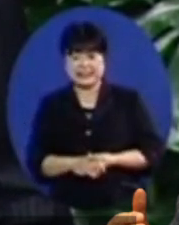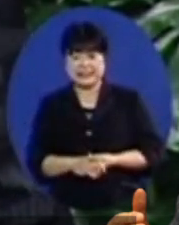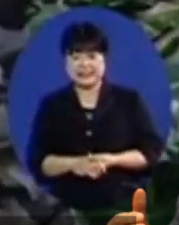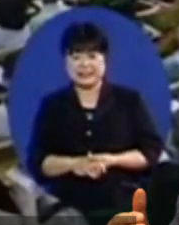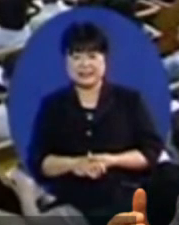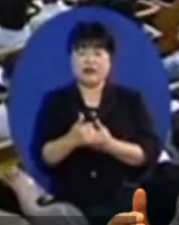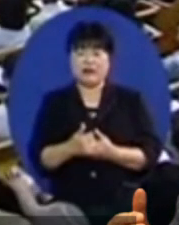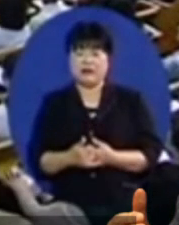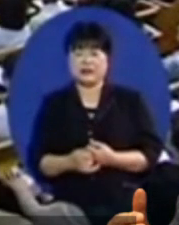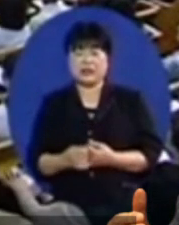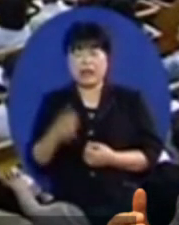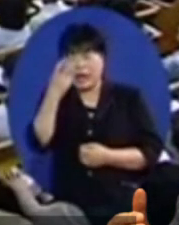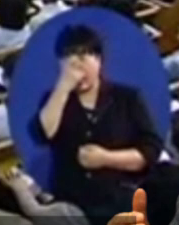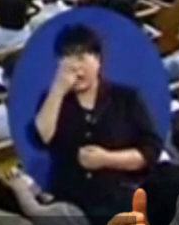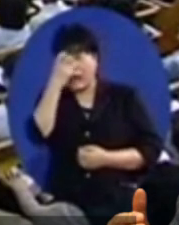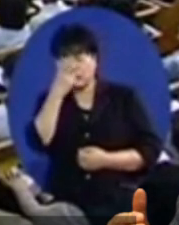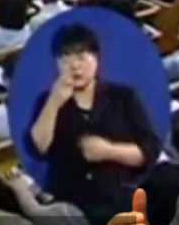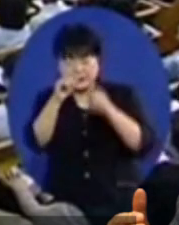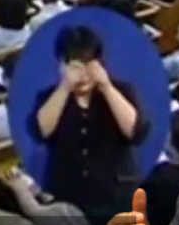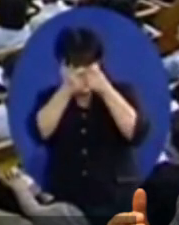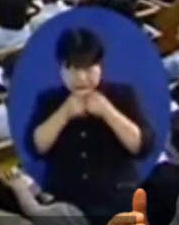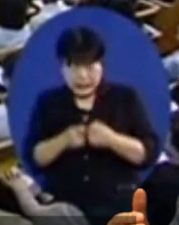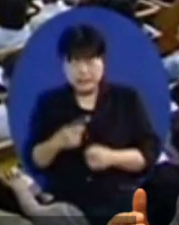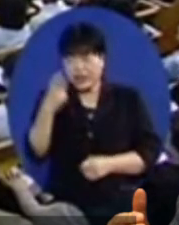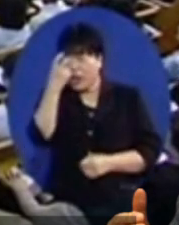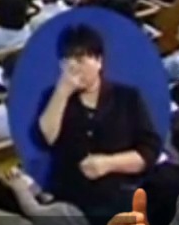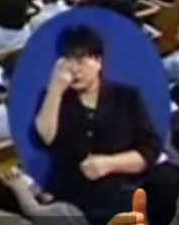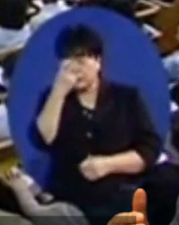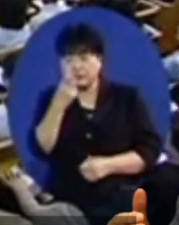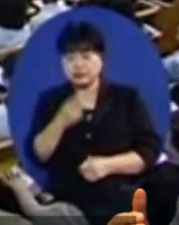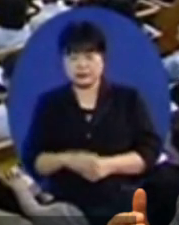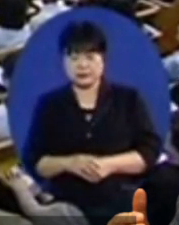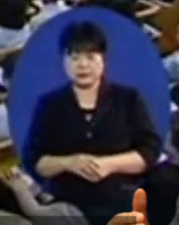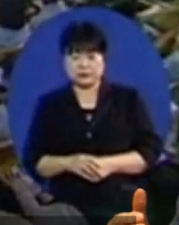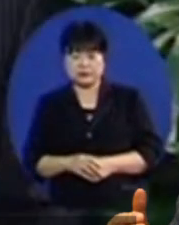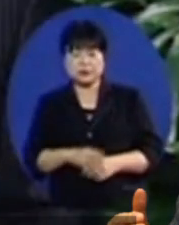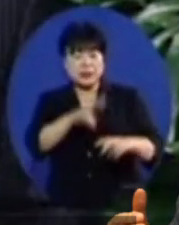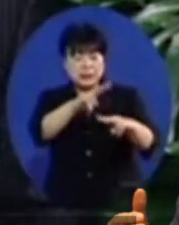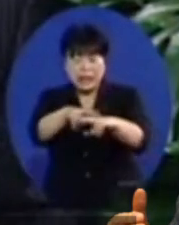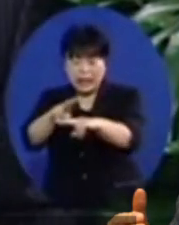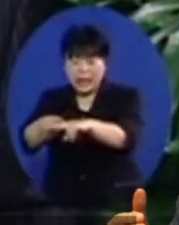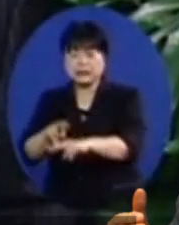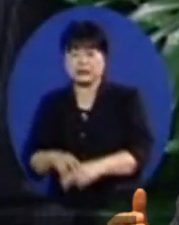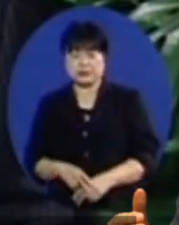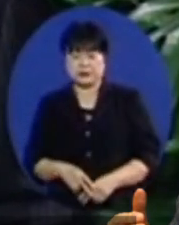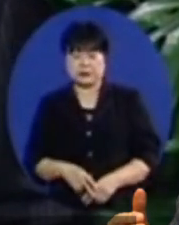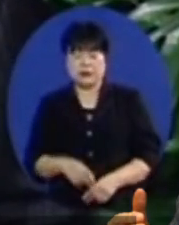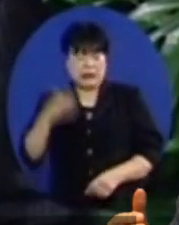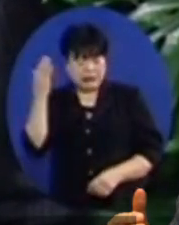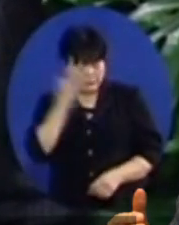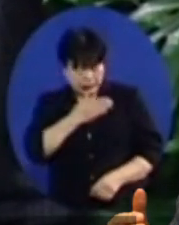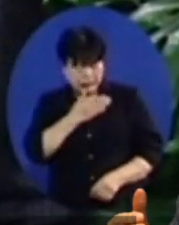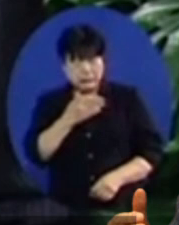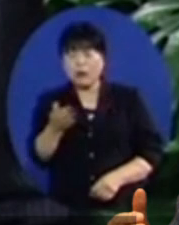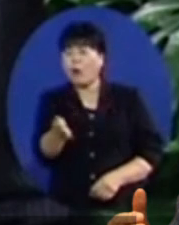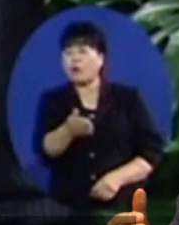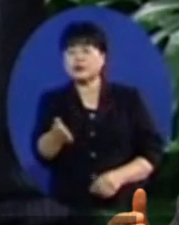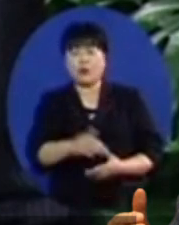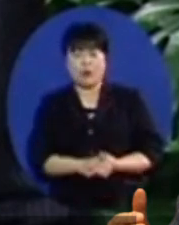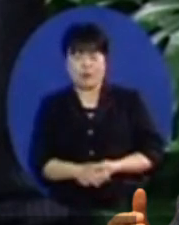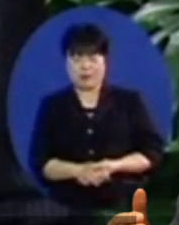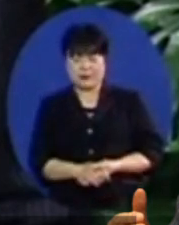사돈의 팔종까지 다 해치면 여기 앉아있는 여러분 한 사람도 청문회 통과될 사람 없어요.